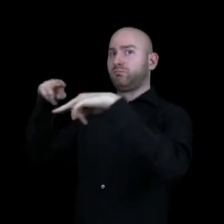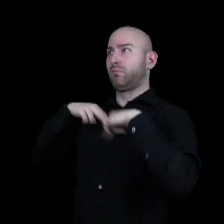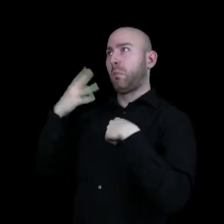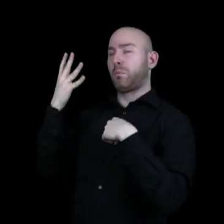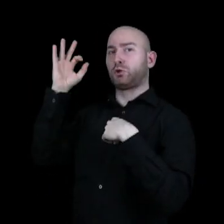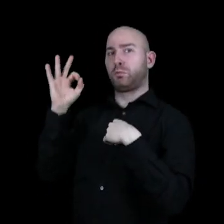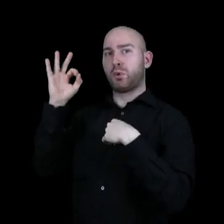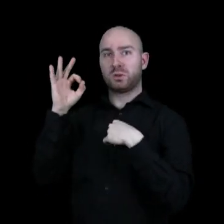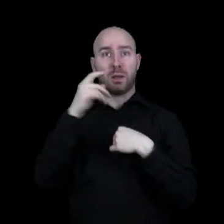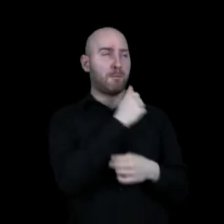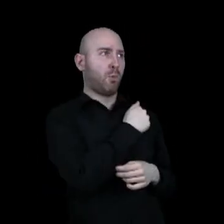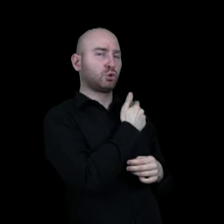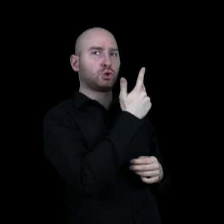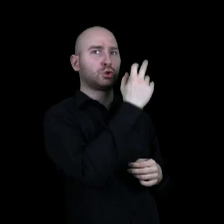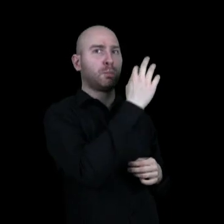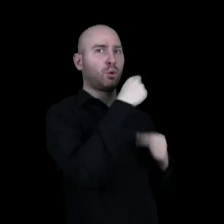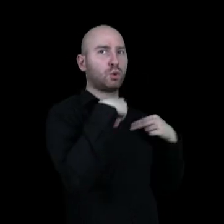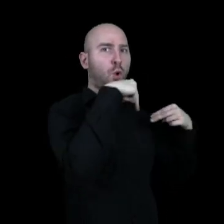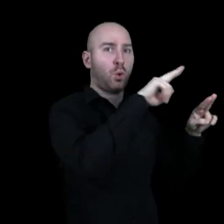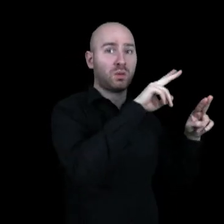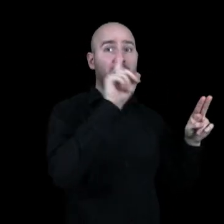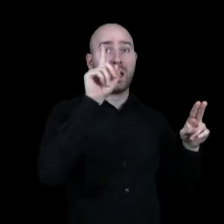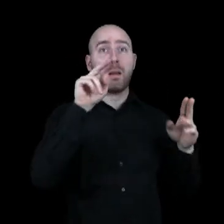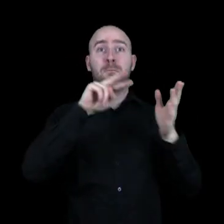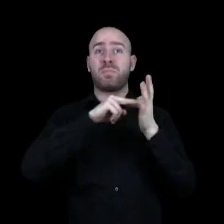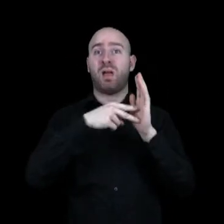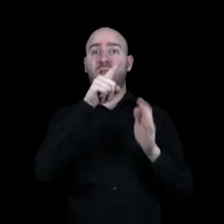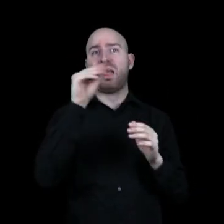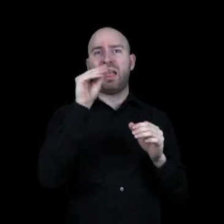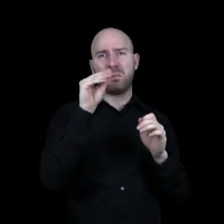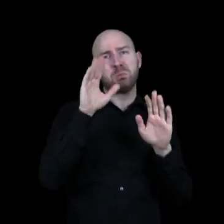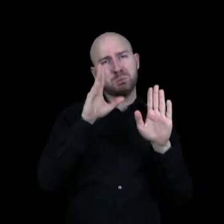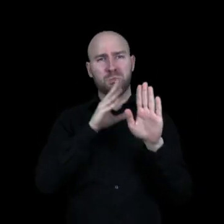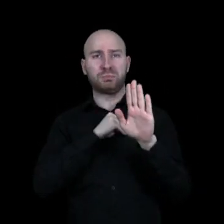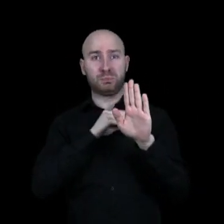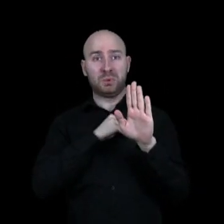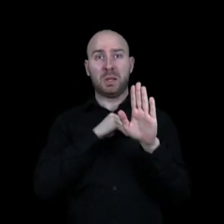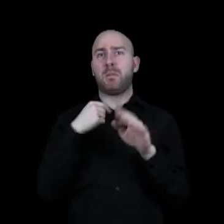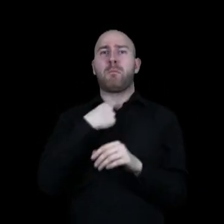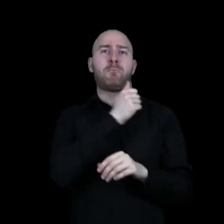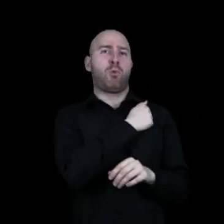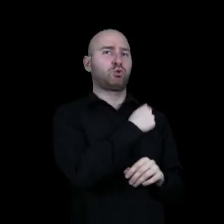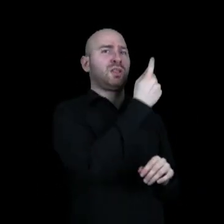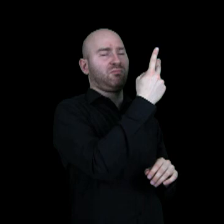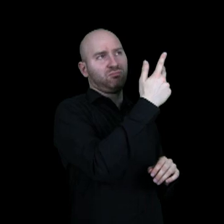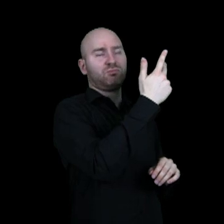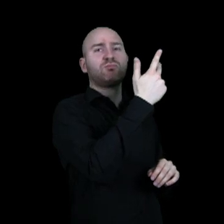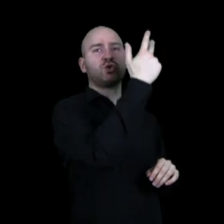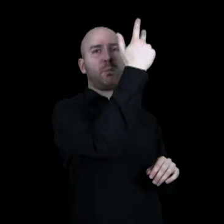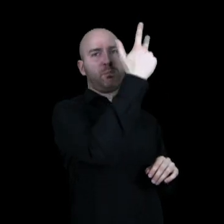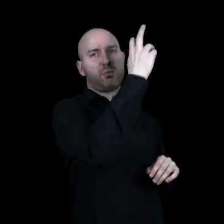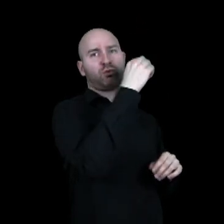Zainteresują was wszystkie zadania, aż do E. Mając pieniądze, raczej wyłożycie je i zyskacie 5% niż pożyczycie na 3%.